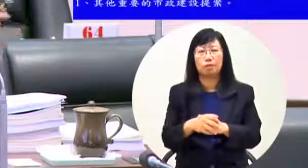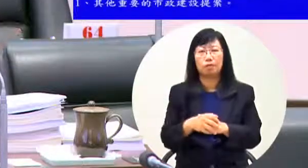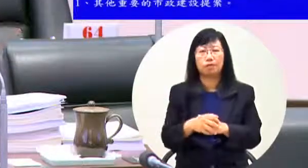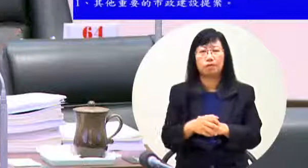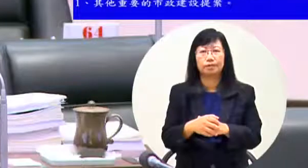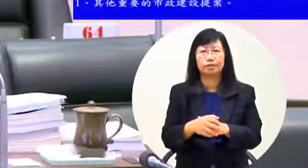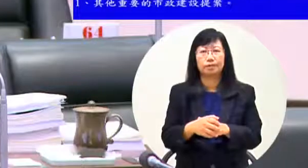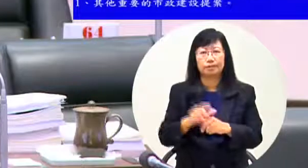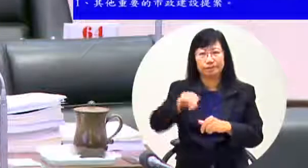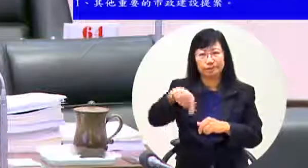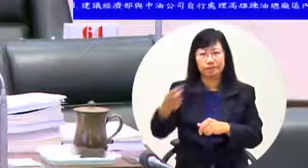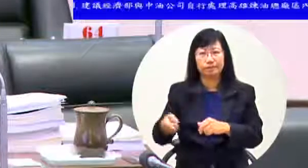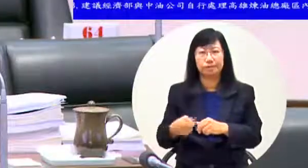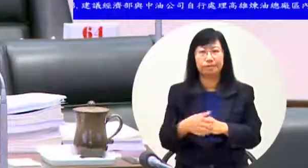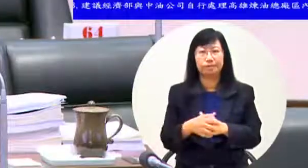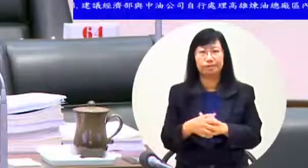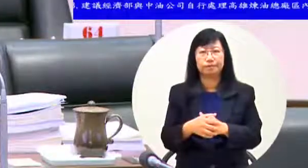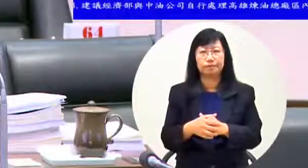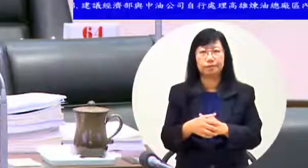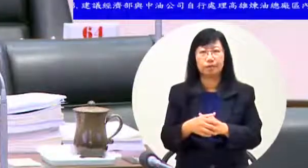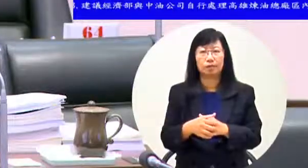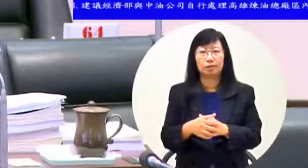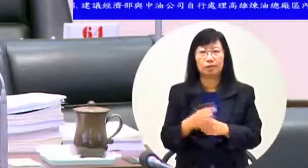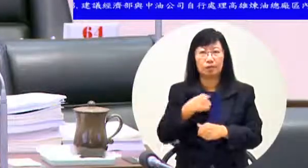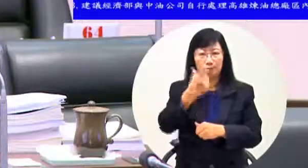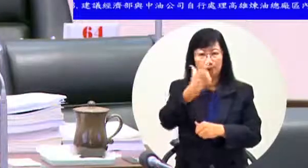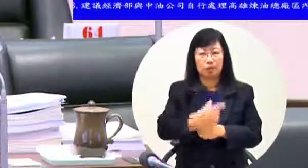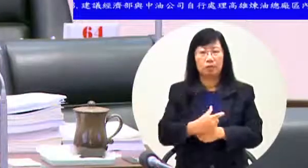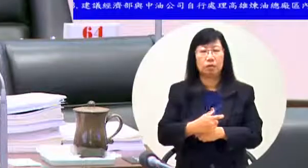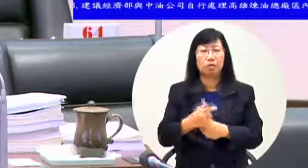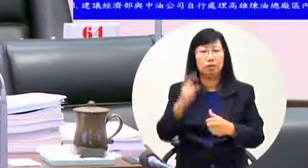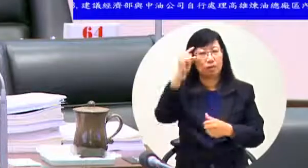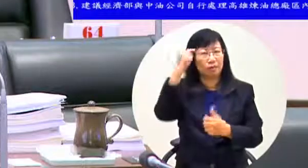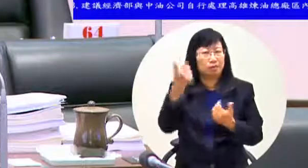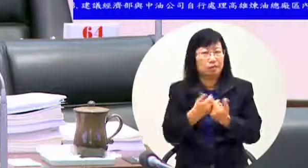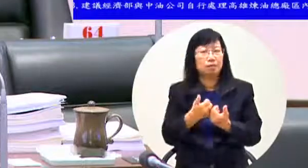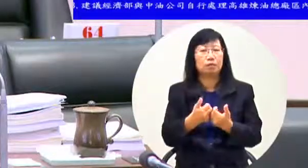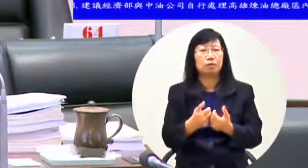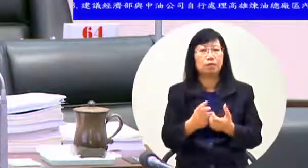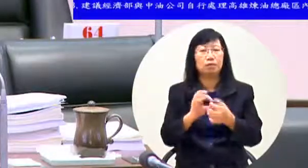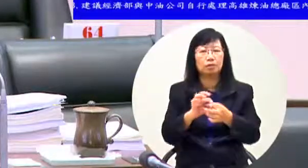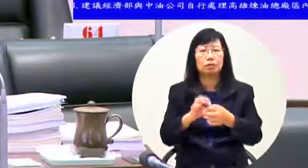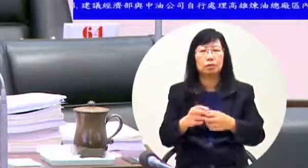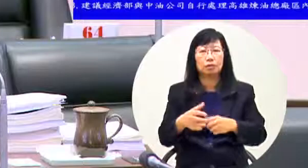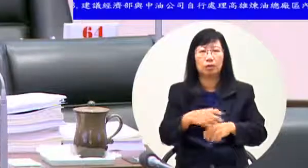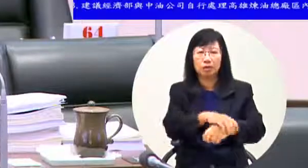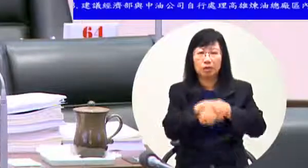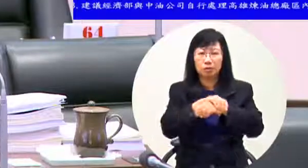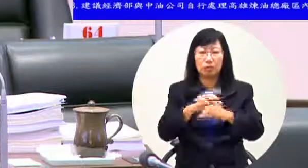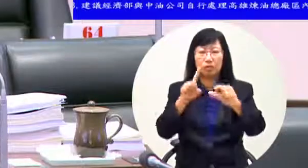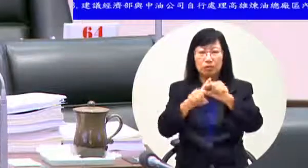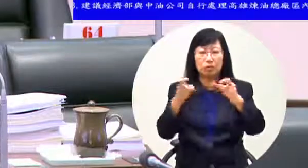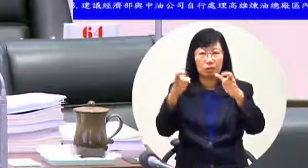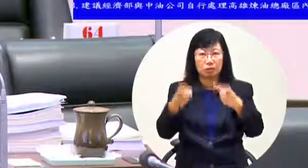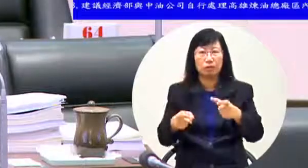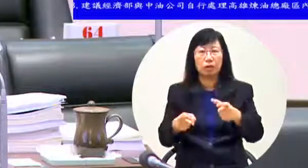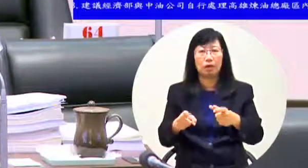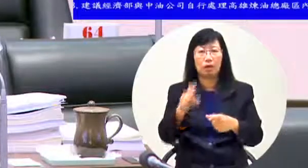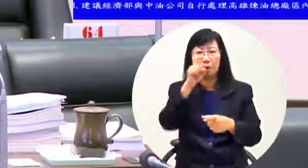个人是反对原中港污水处理厂在里面增设所谓